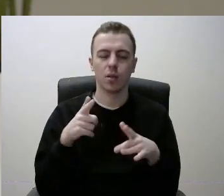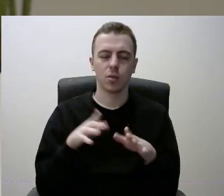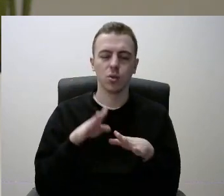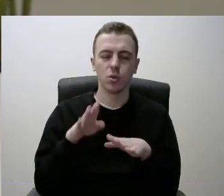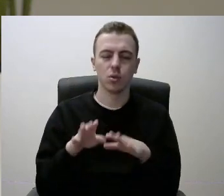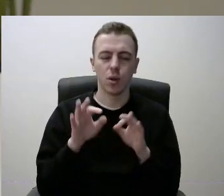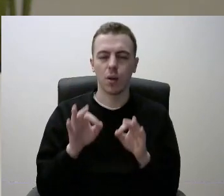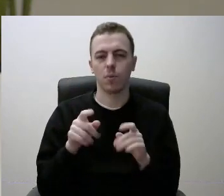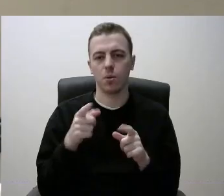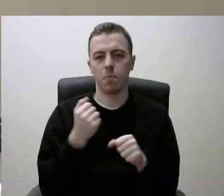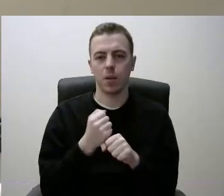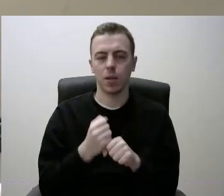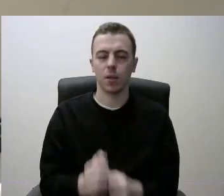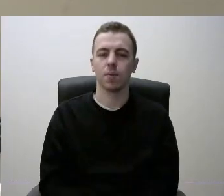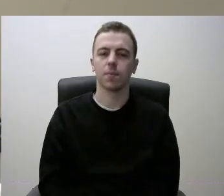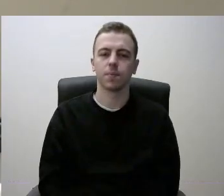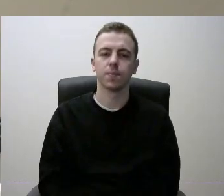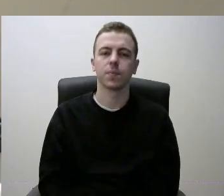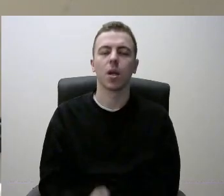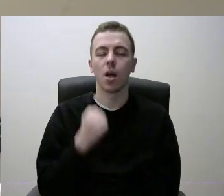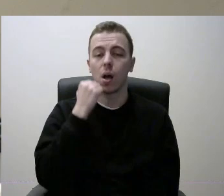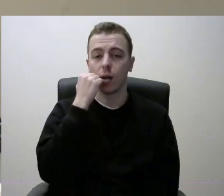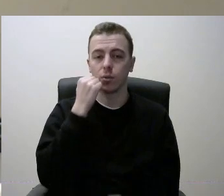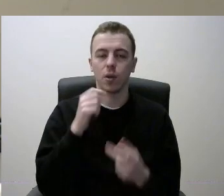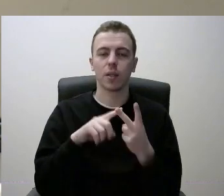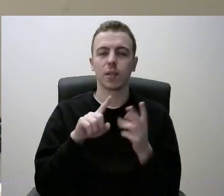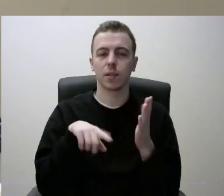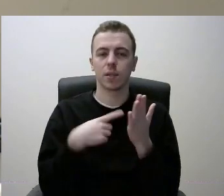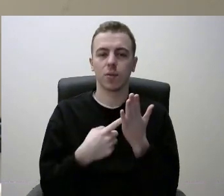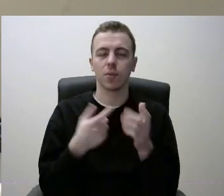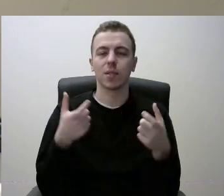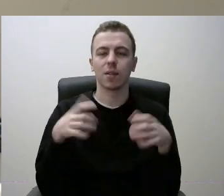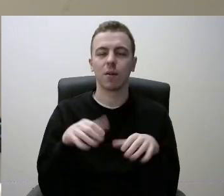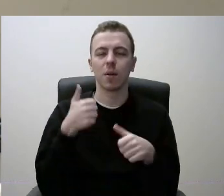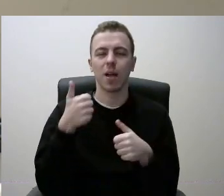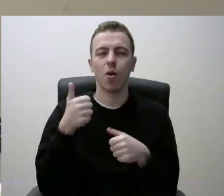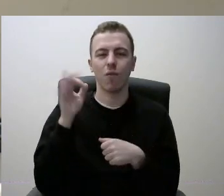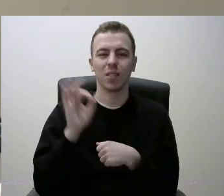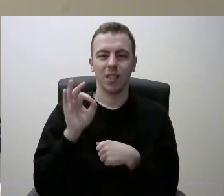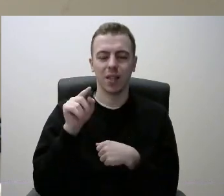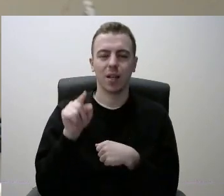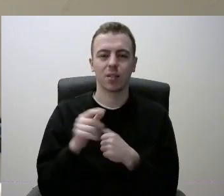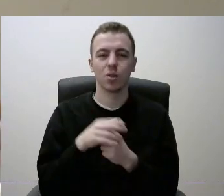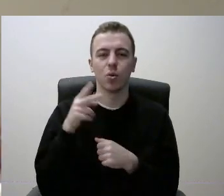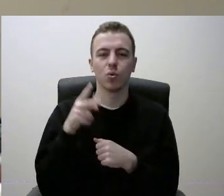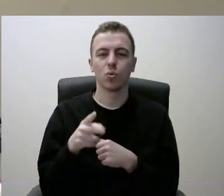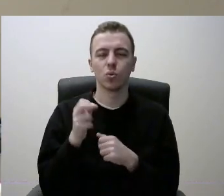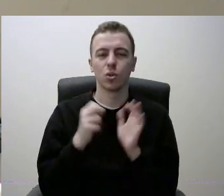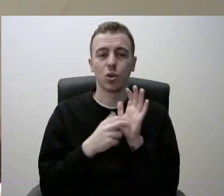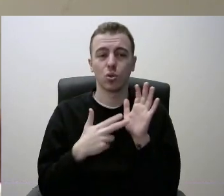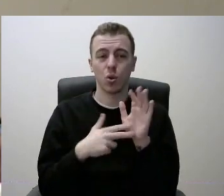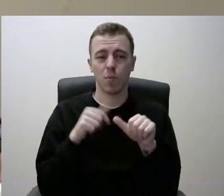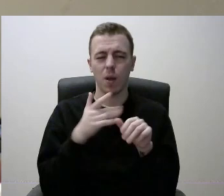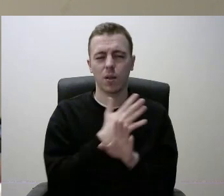tai būtų padaryta. Dėkuoju Jums. Kitas klausimas – savivaldybių gerovės indekse. Nuo 2018